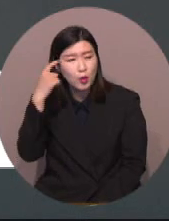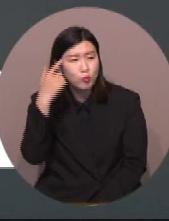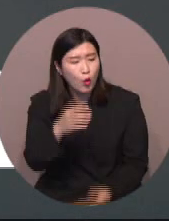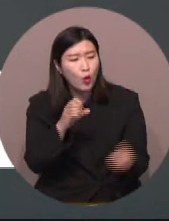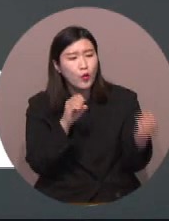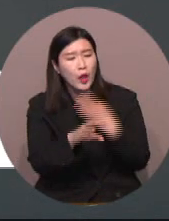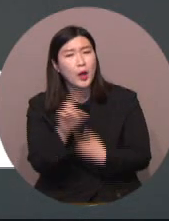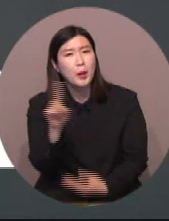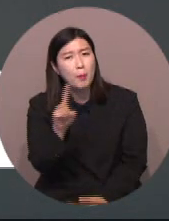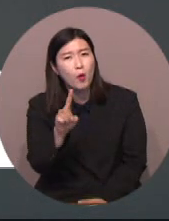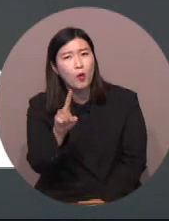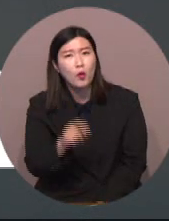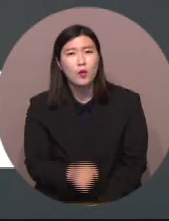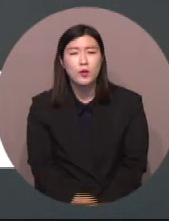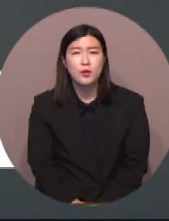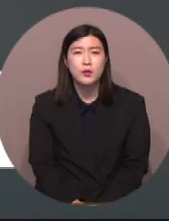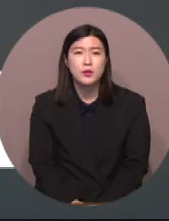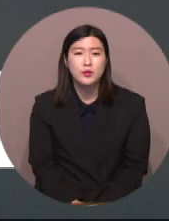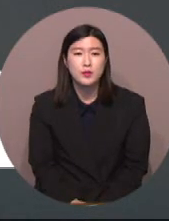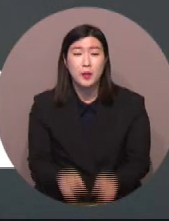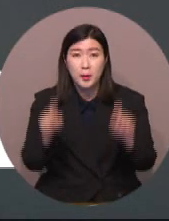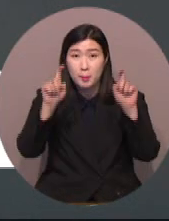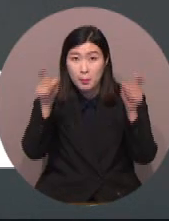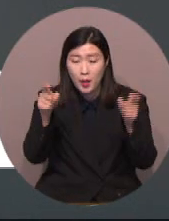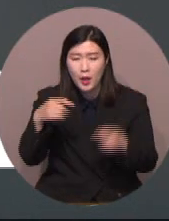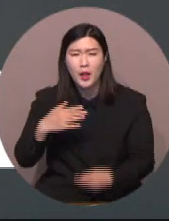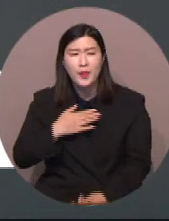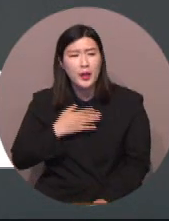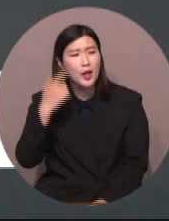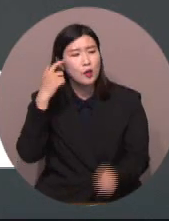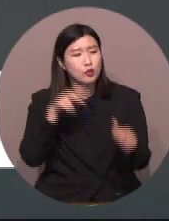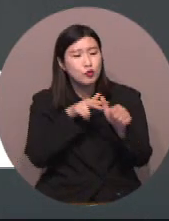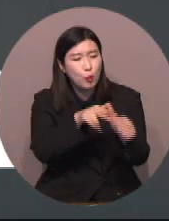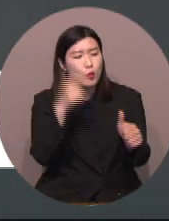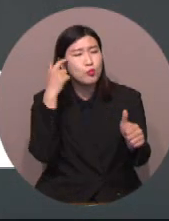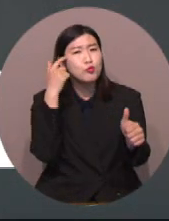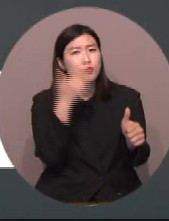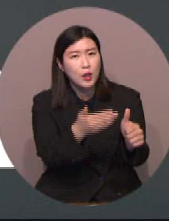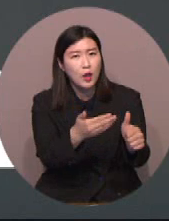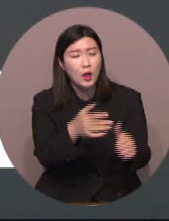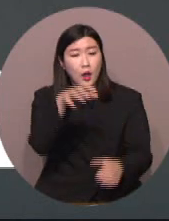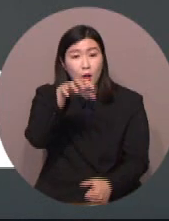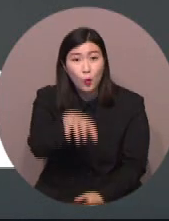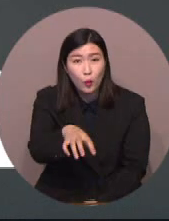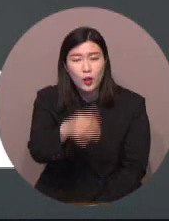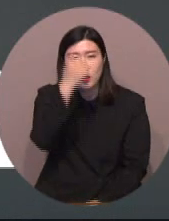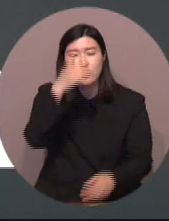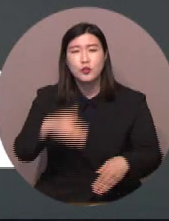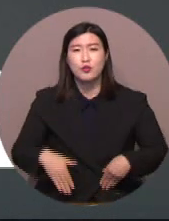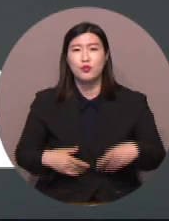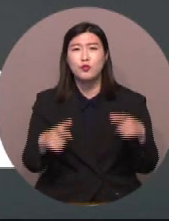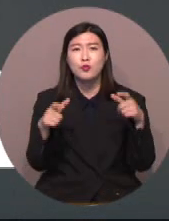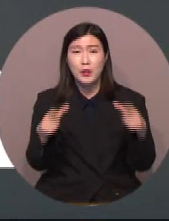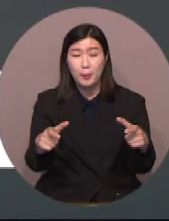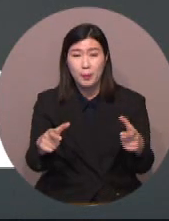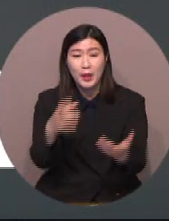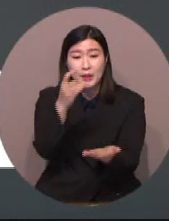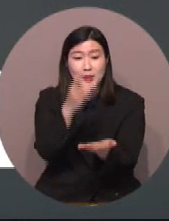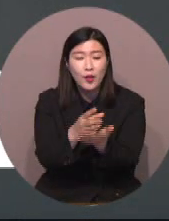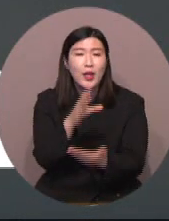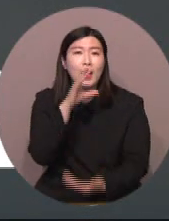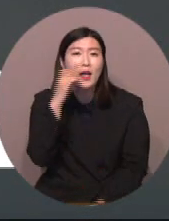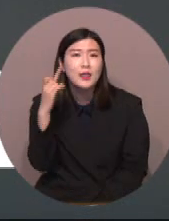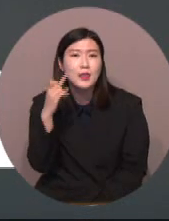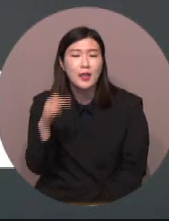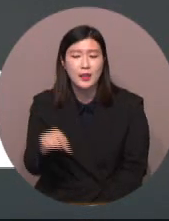가지고 있을지 알아야겠죠 지역 유권자가 후보에게 묻다 오늘은 충남 경제와 산업의 주축인 천안